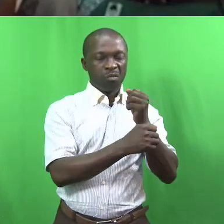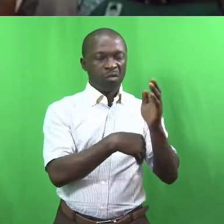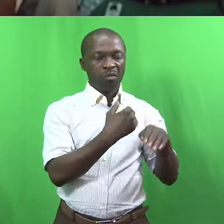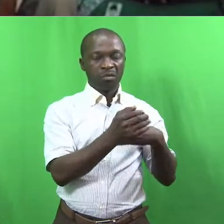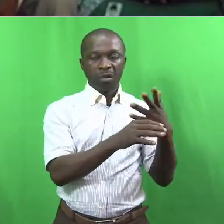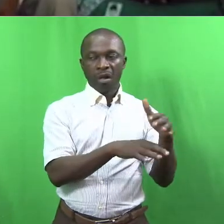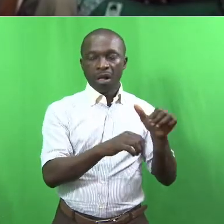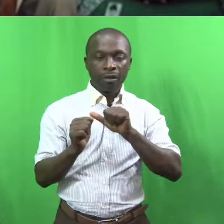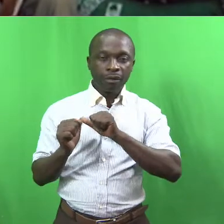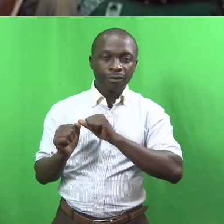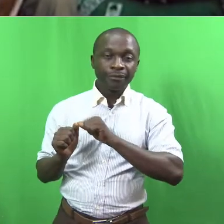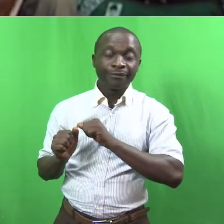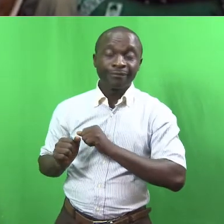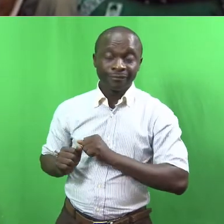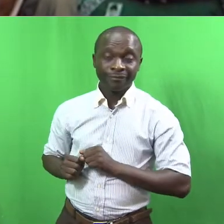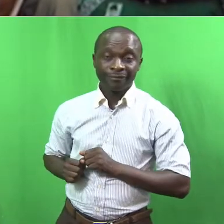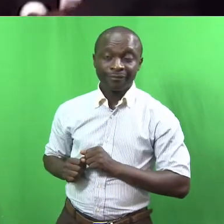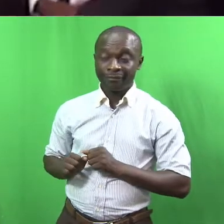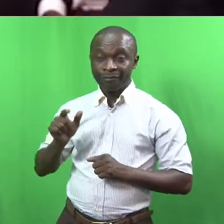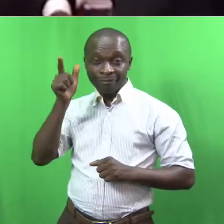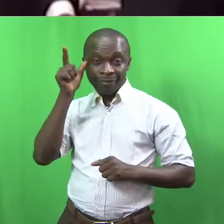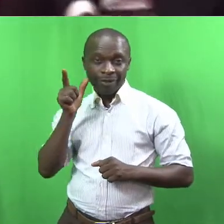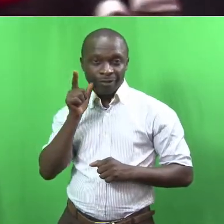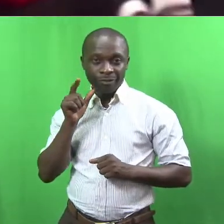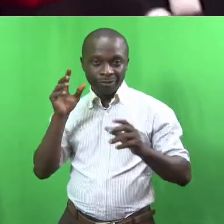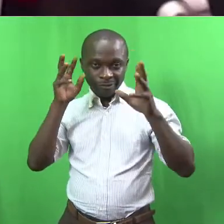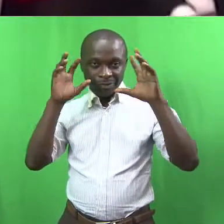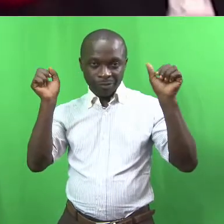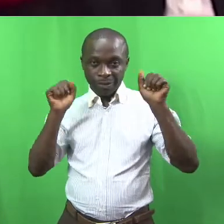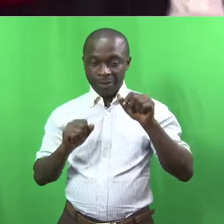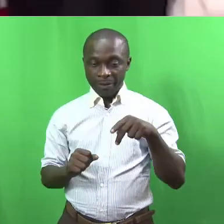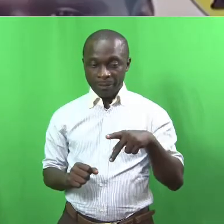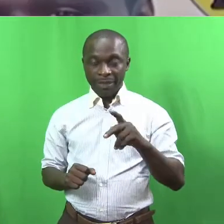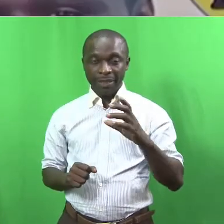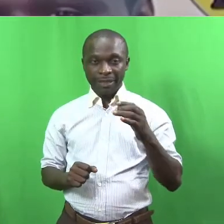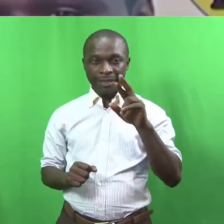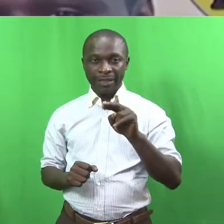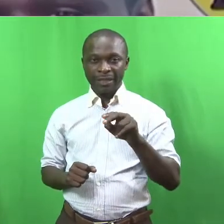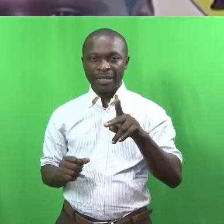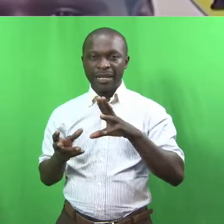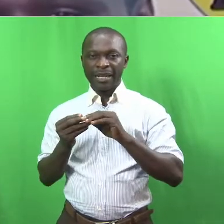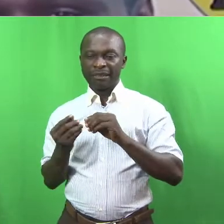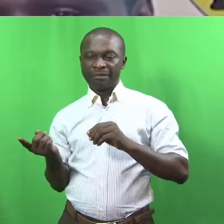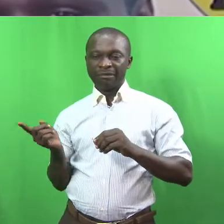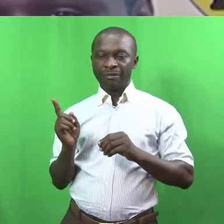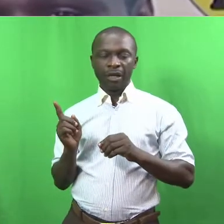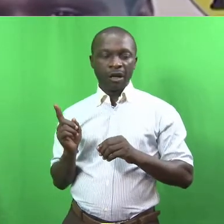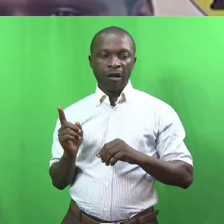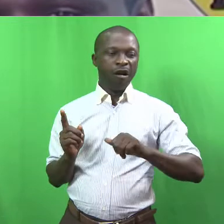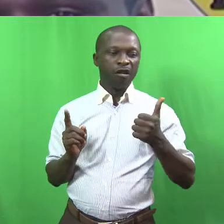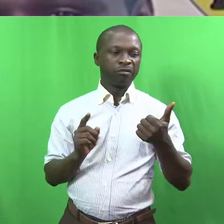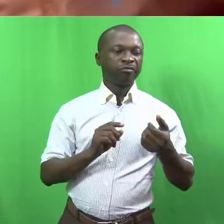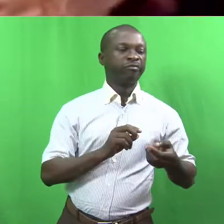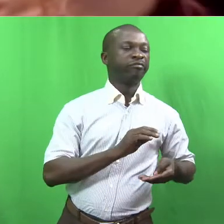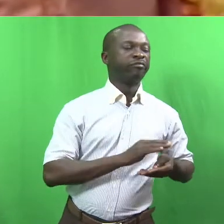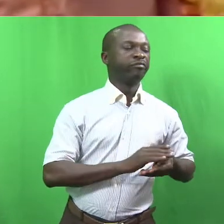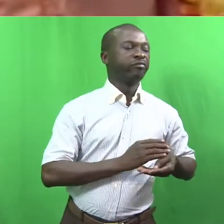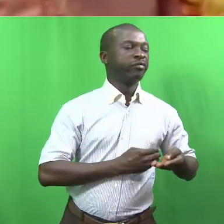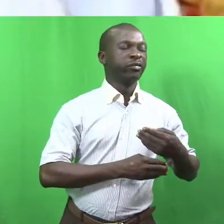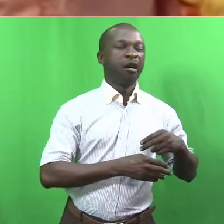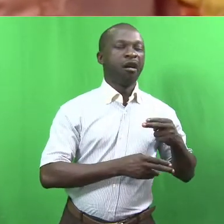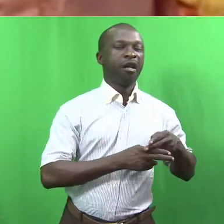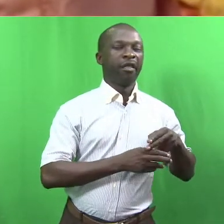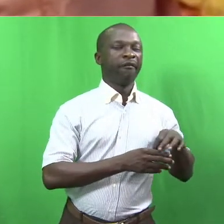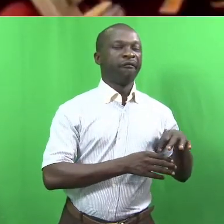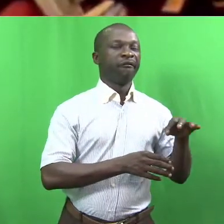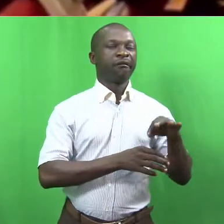de choses, le président de ce parti, Kabra Libi, a indiqué qu'il a été victime d'un bourrage de bulletins. Cette élection des conseillers régionaux du 6